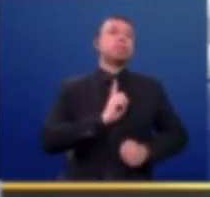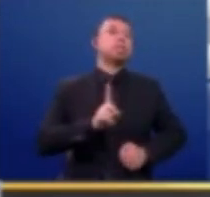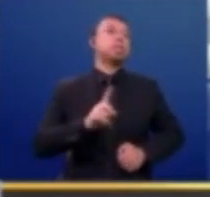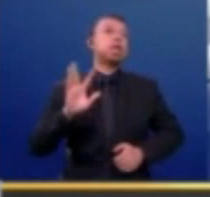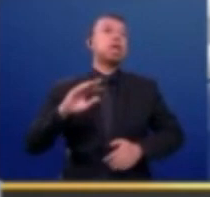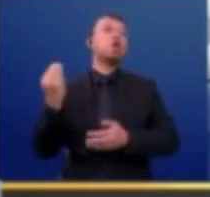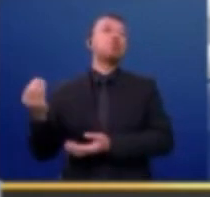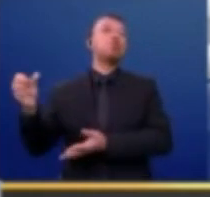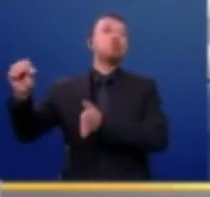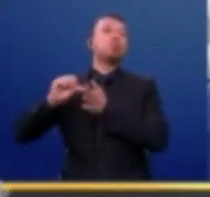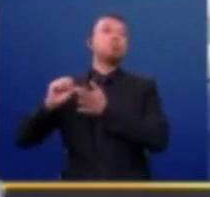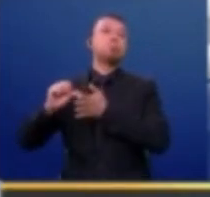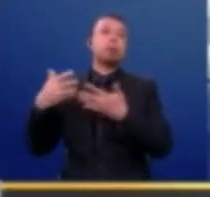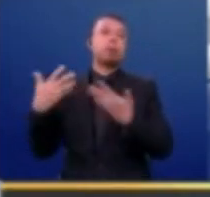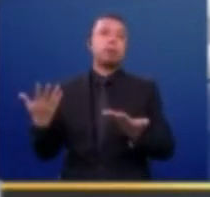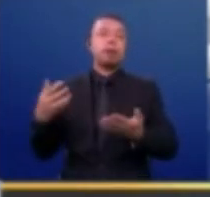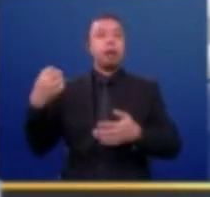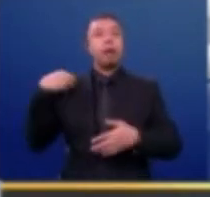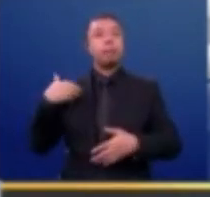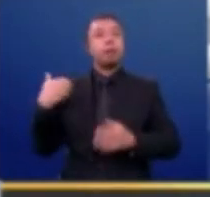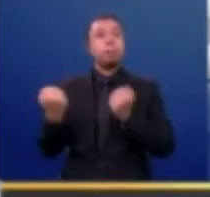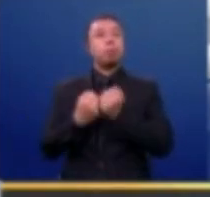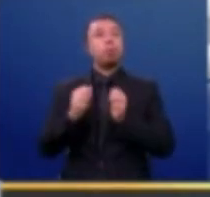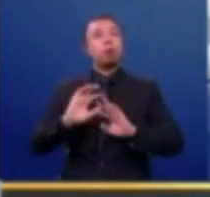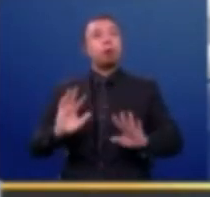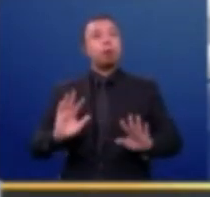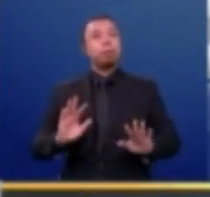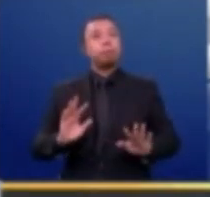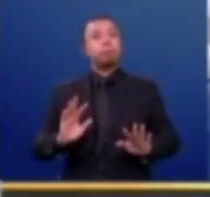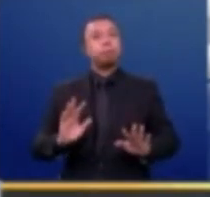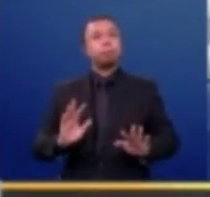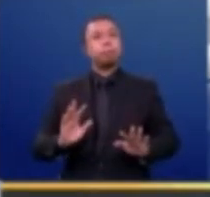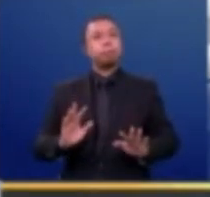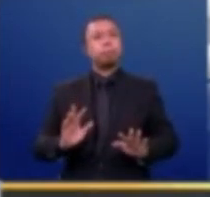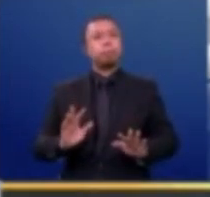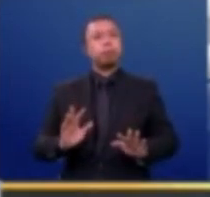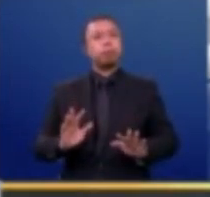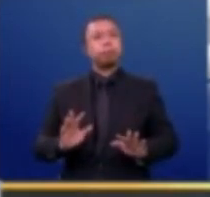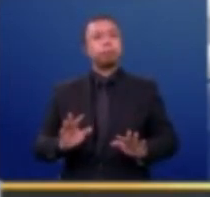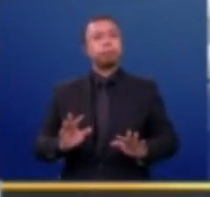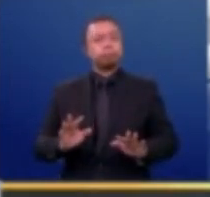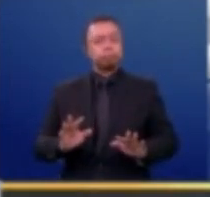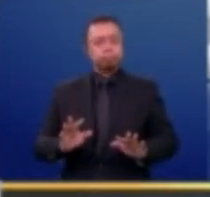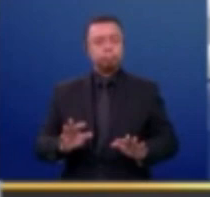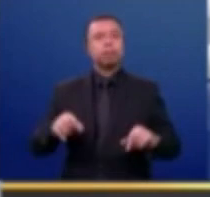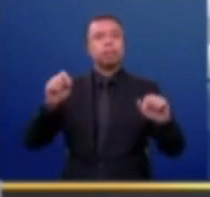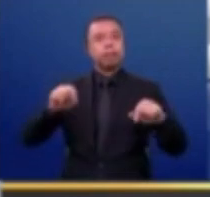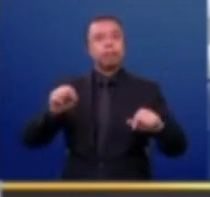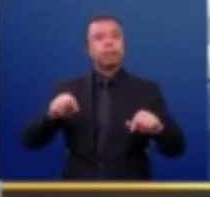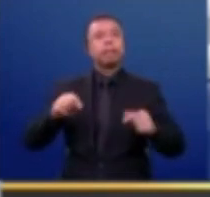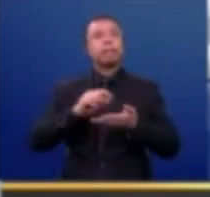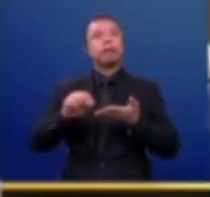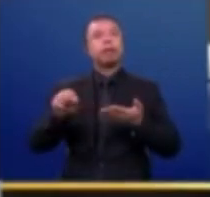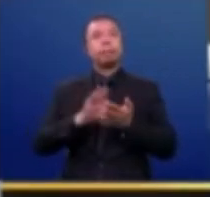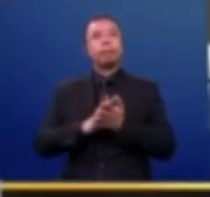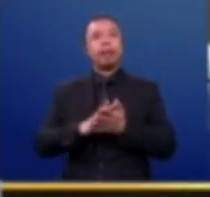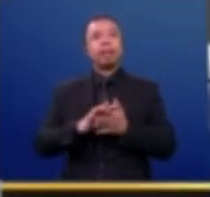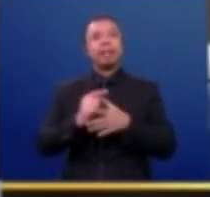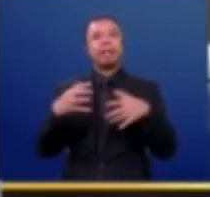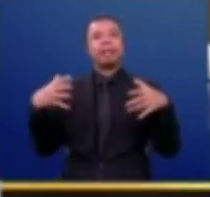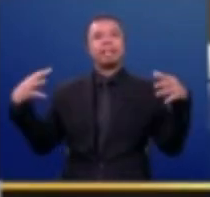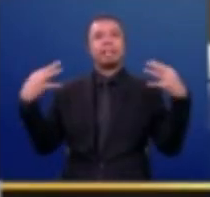menunggu dosis sumbangan. Apakah Amerika juga mendukung proposal ini, Patsy? Nah, ini yang namanya TRIPS waiver